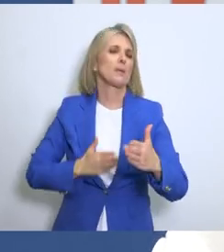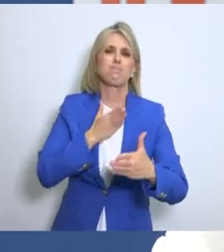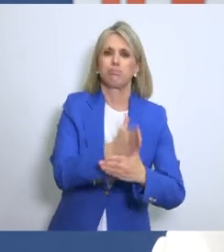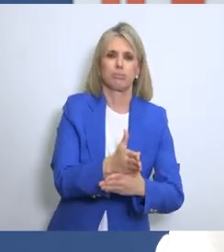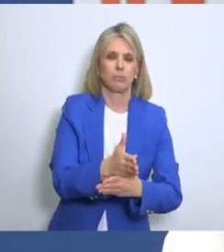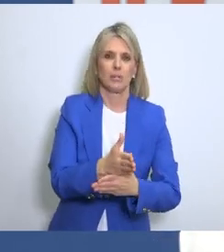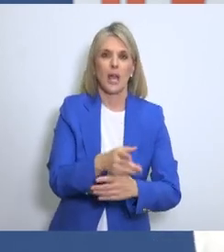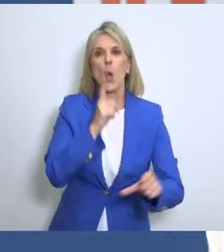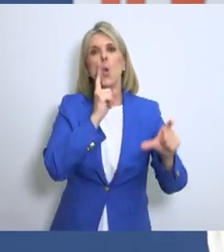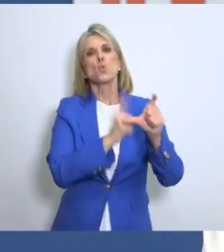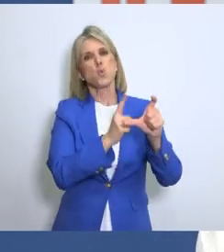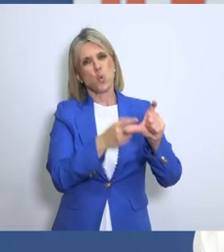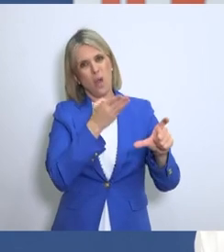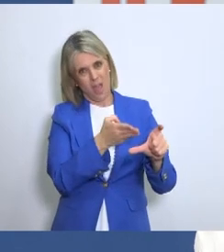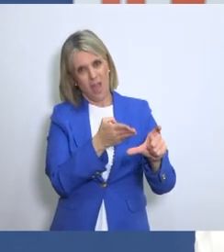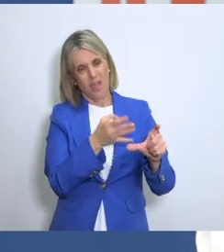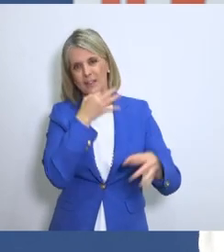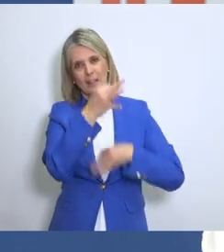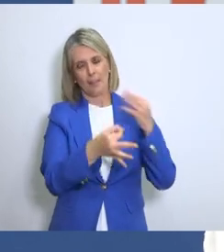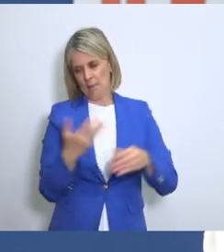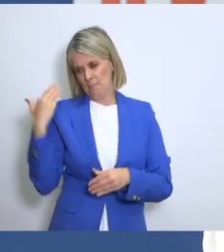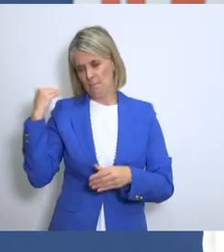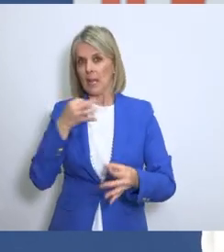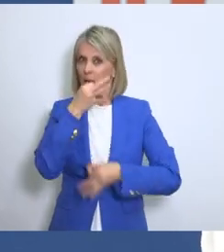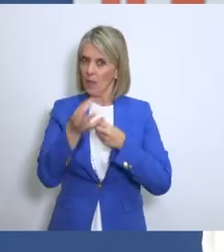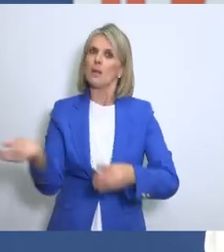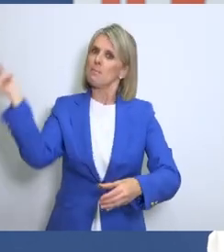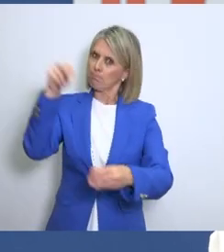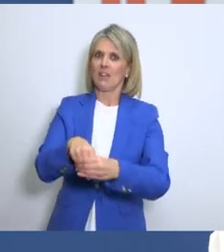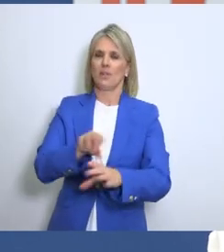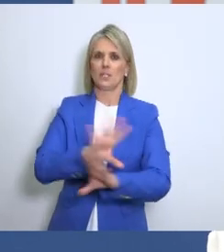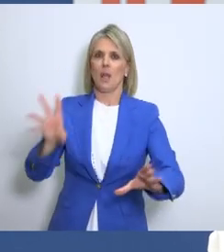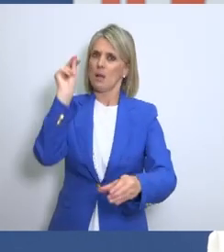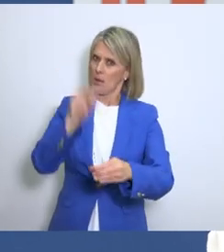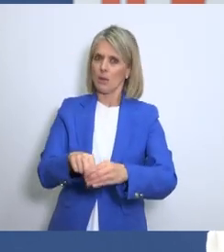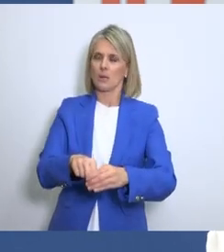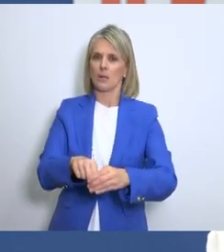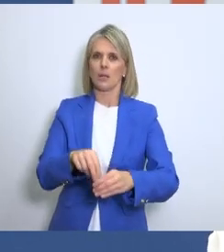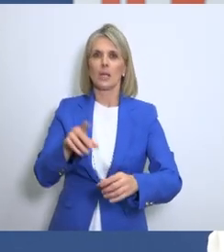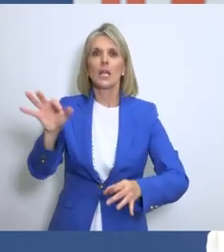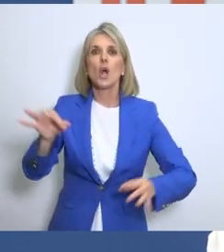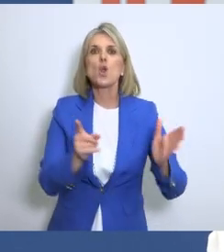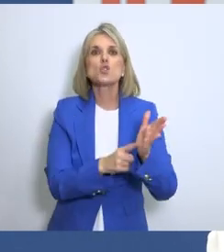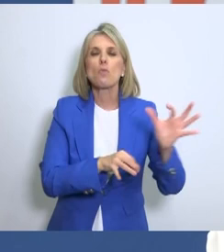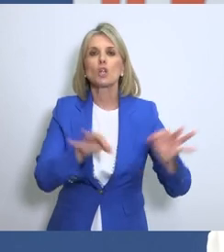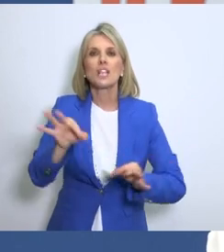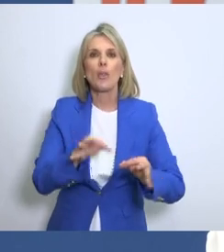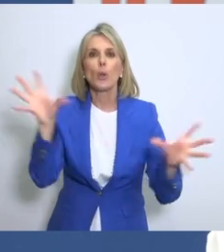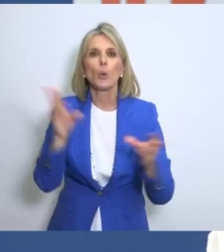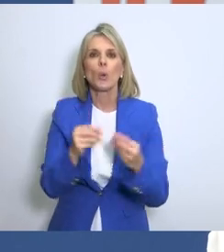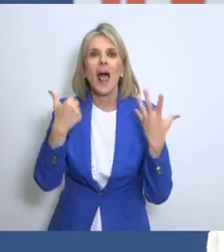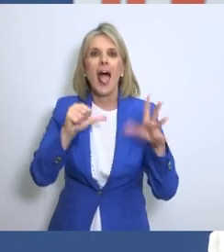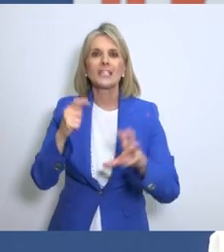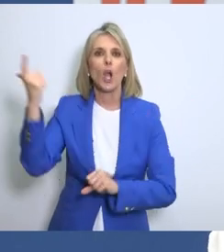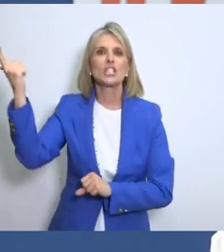Καταρχάς για το ΚΚΕ δεν είναι μόνο ότι πρόσφατα υπερψήφισε το κατάπτυστο επίδομα των 600 ευρώ